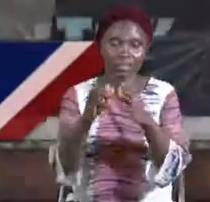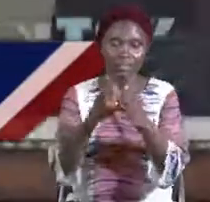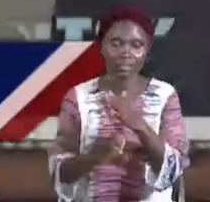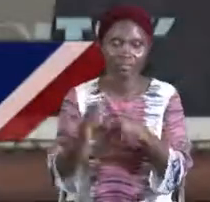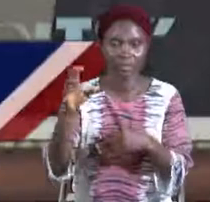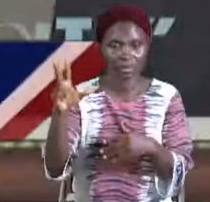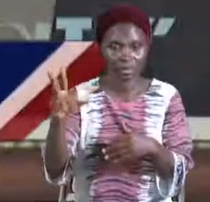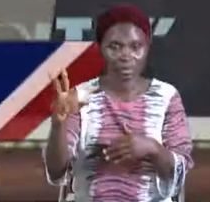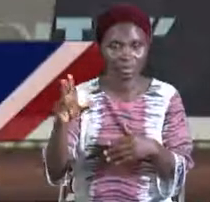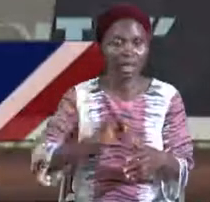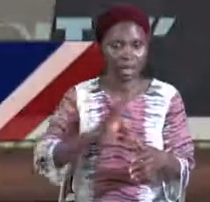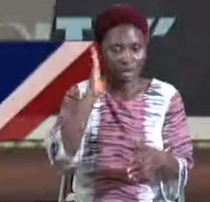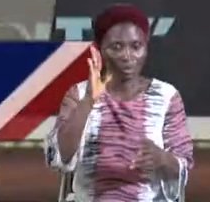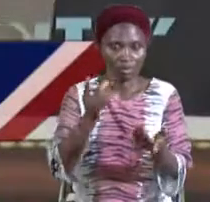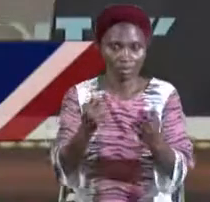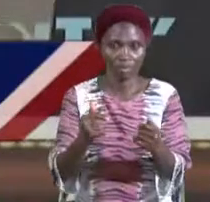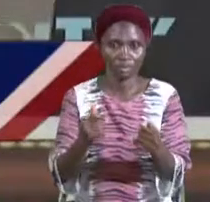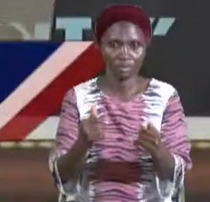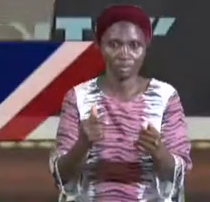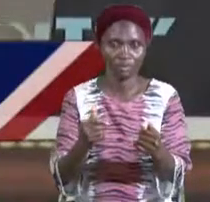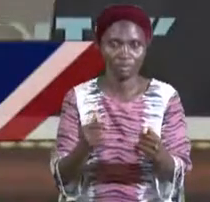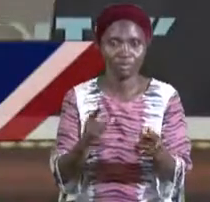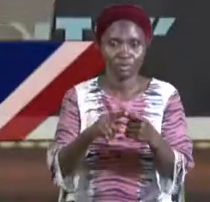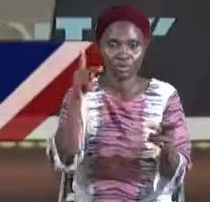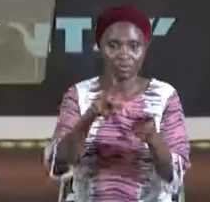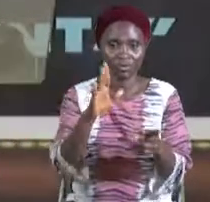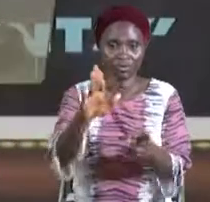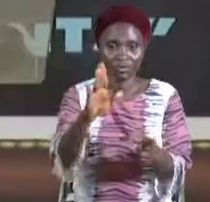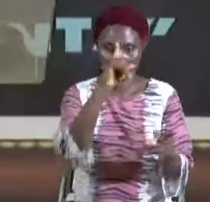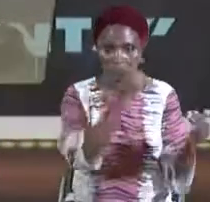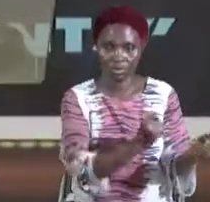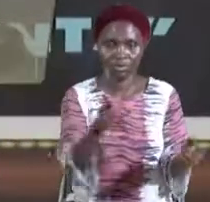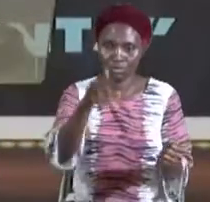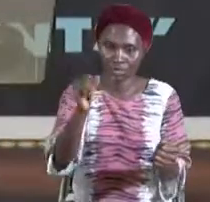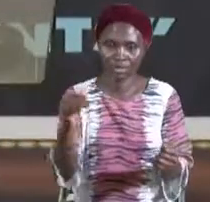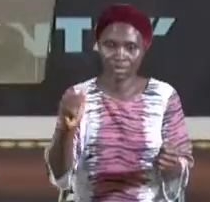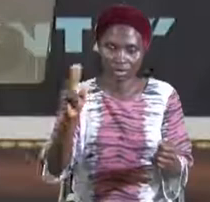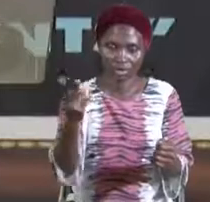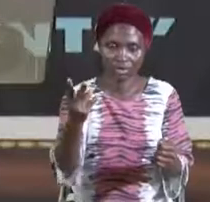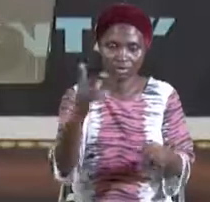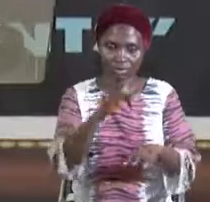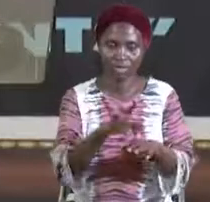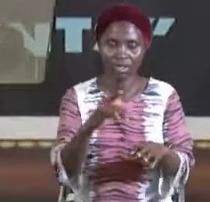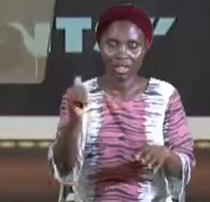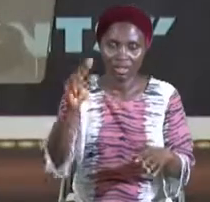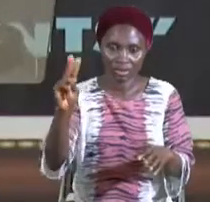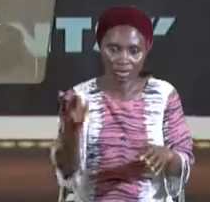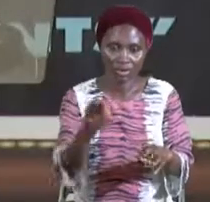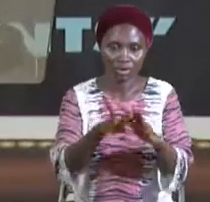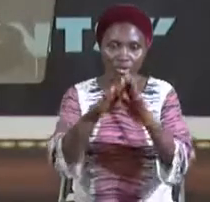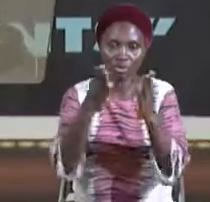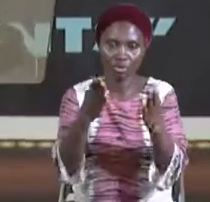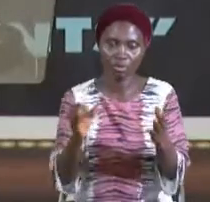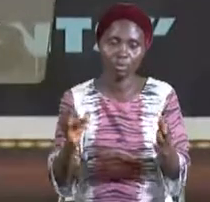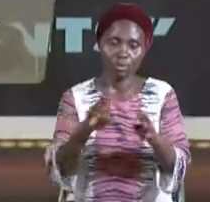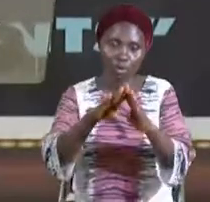3, il a dit, je viens pour compléter ce qui manque à votre foi. Vous avez besoin d'une seconde touche. Vous avez besoin d'une seconde ouverture de